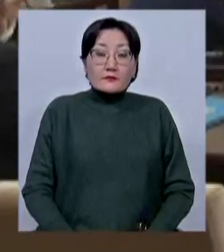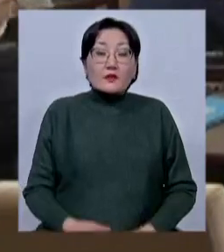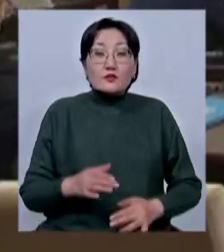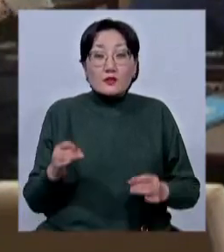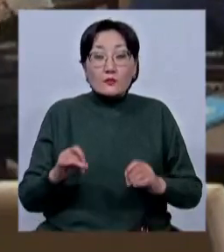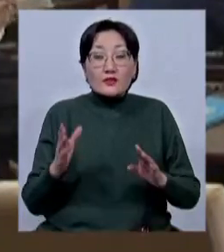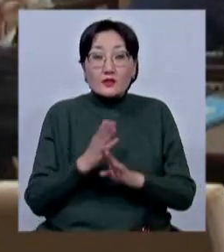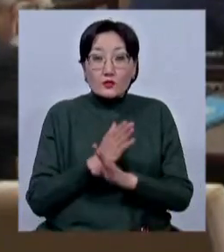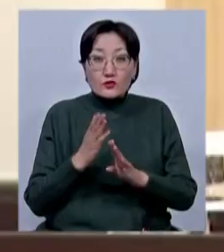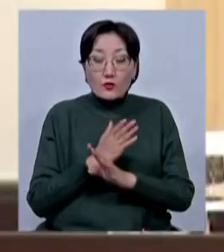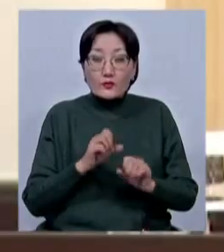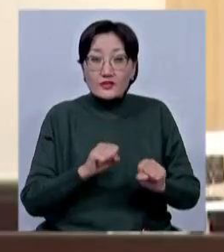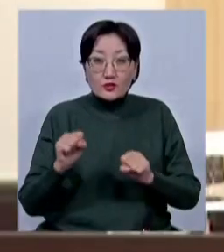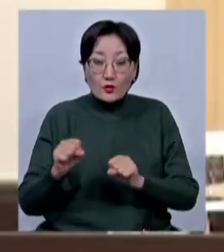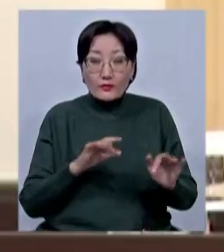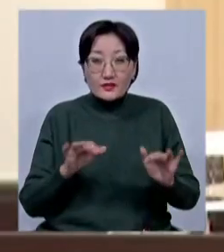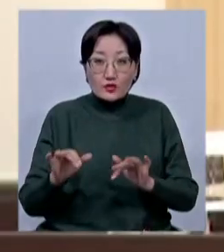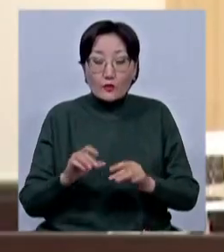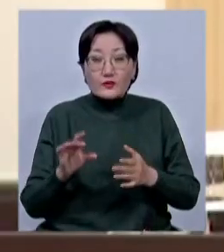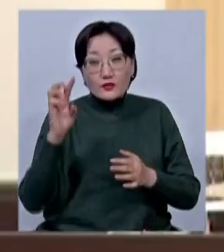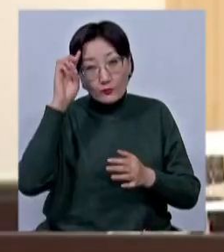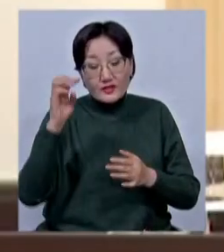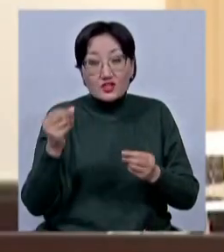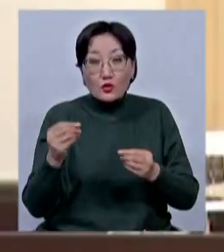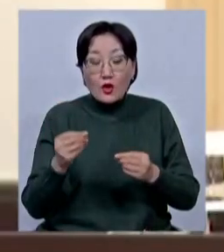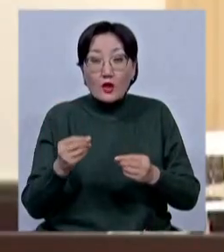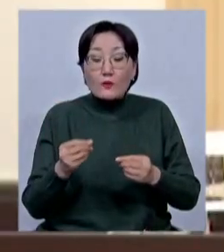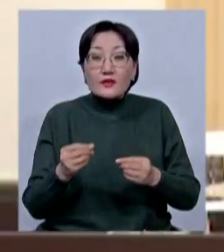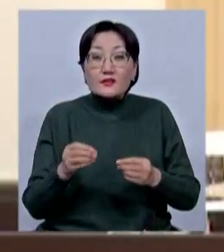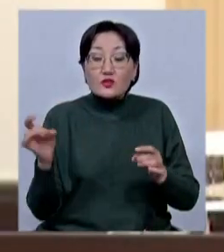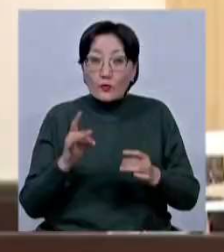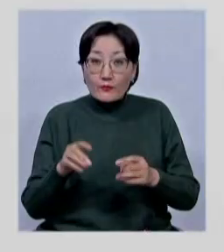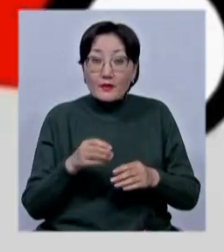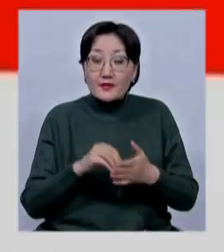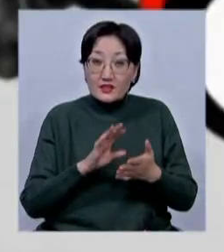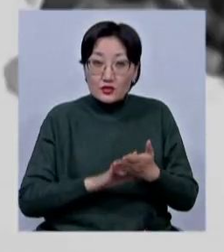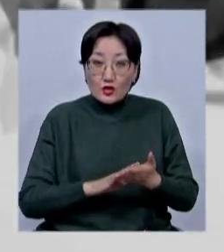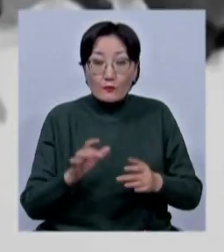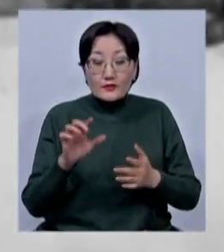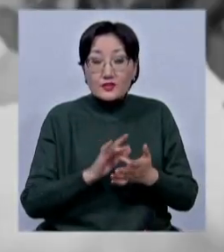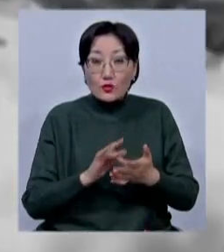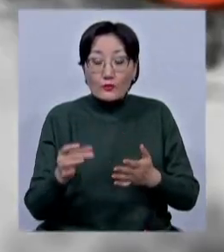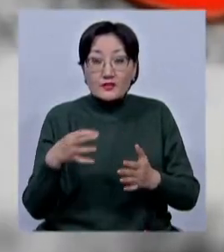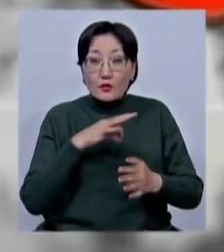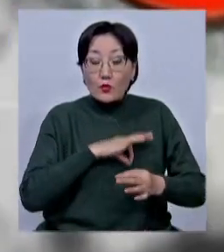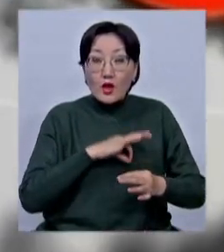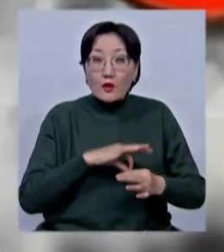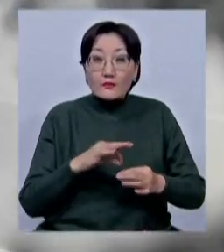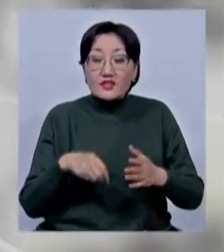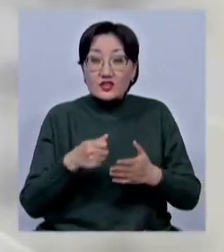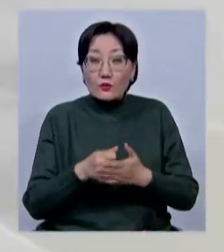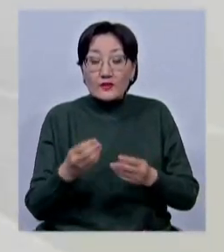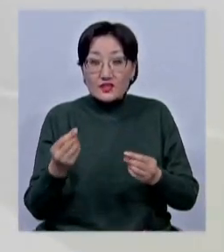Бұдан былай қоршаған ортаны қорғау шараларына бюджет қаражатының кепілдендірілген көлемі белгіленеді. Ол бюджетке түсетін эмиссия үшін